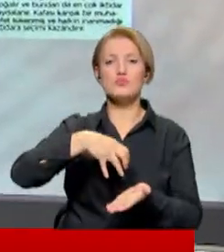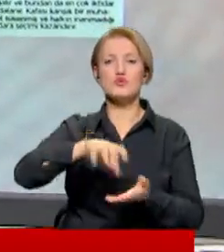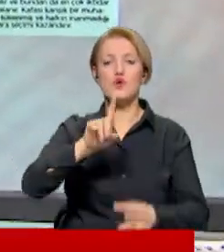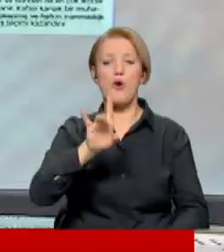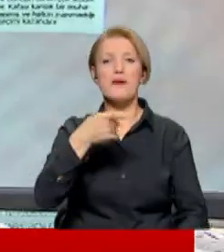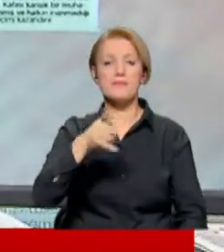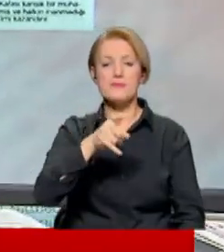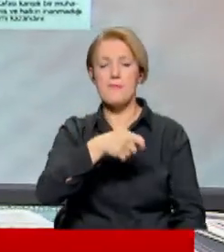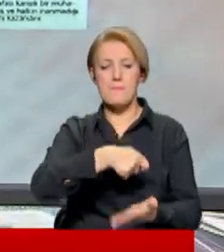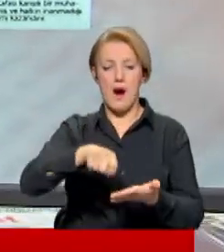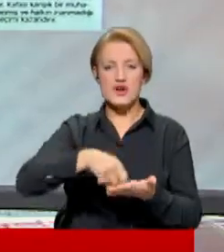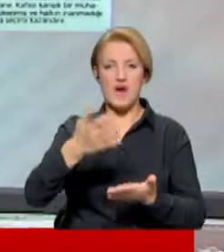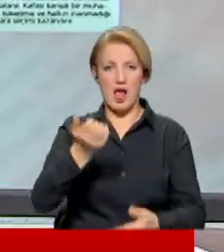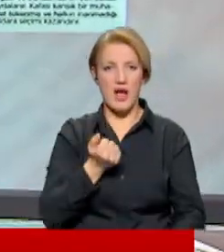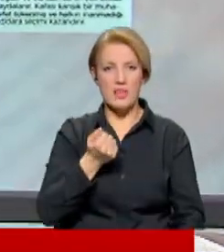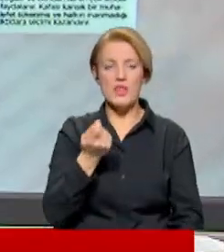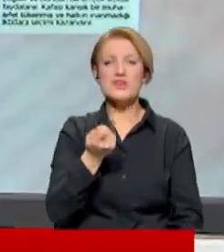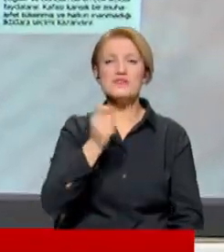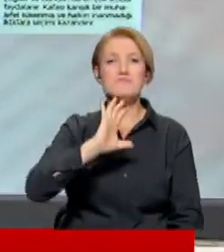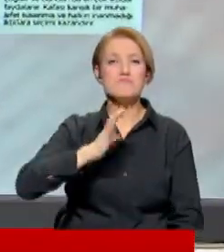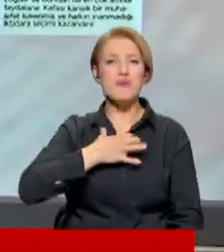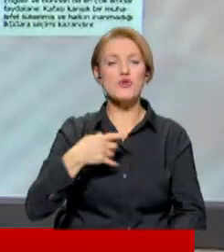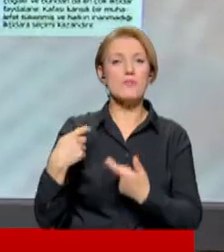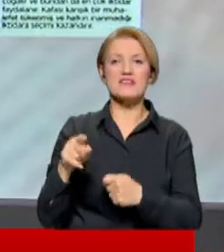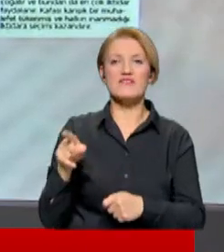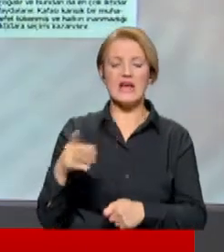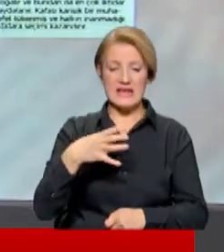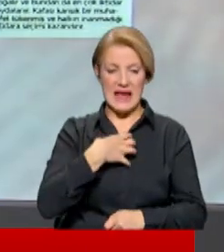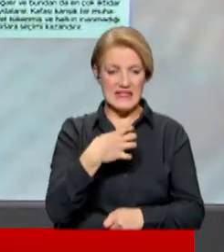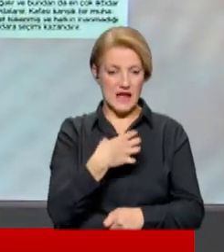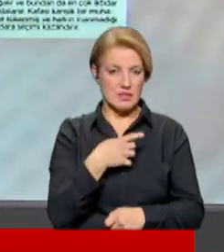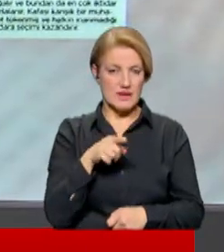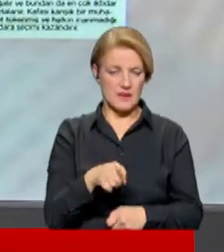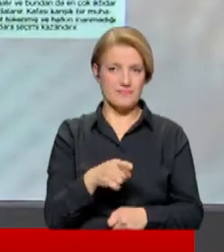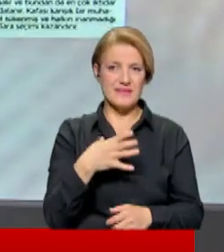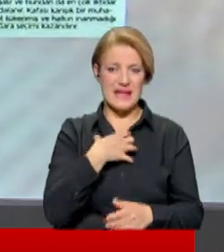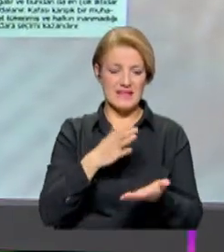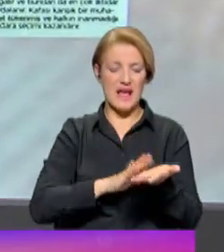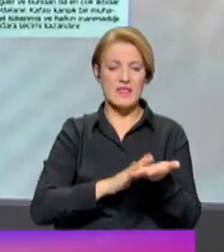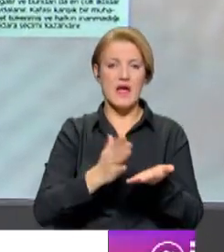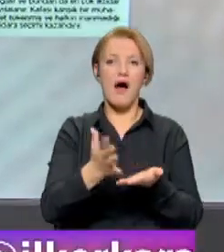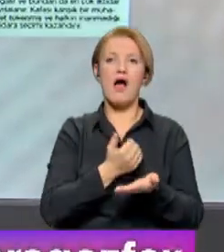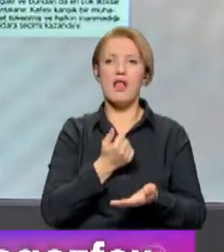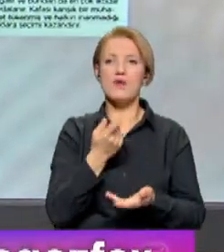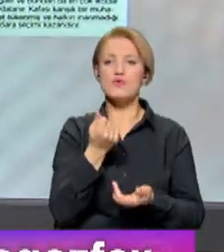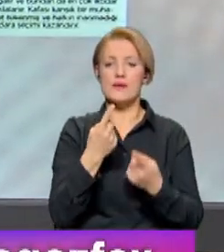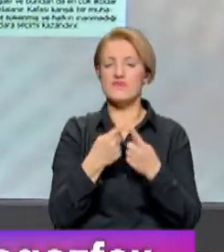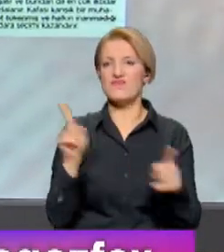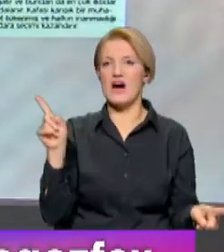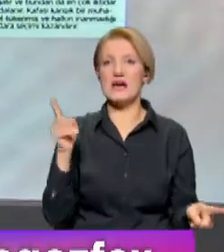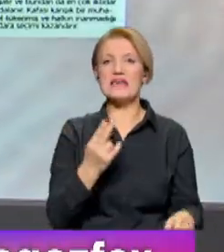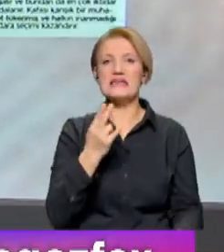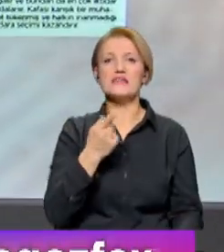bin lira maaş alan Bir çalışanın işverene maliyeti ile kendi kendine kendi eline geçen net ücret arasındaki fark